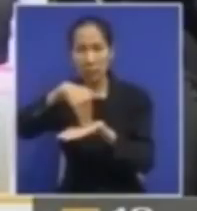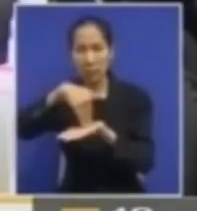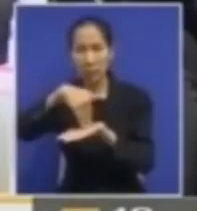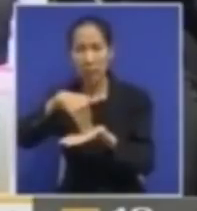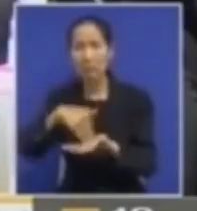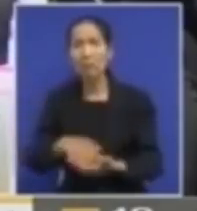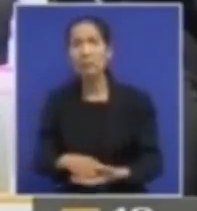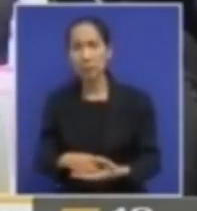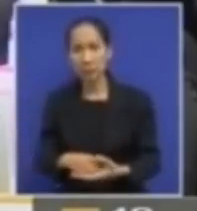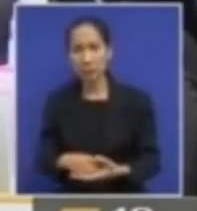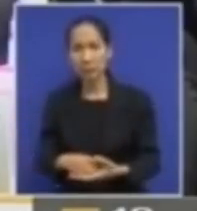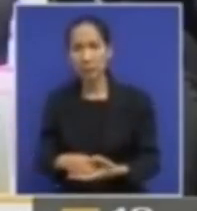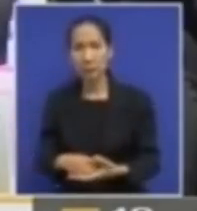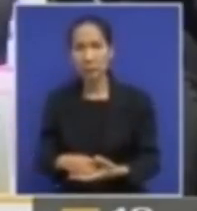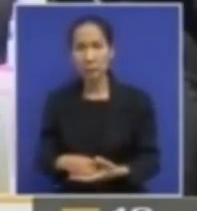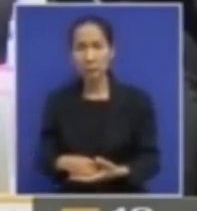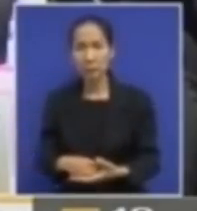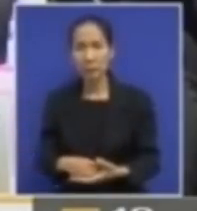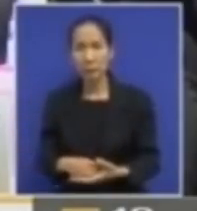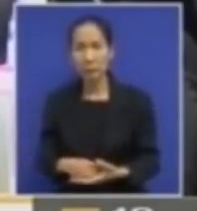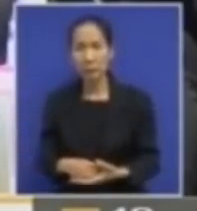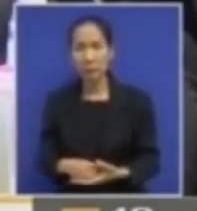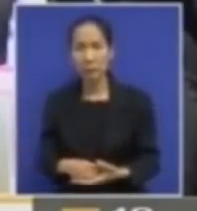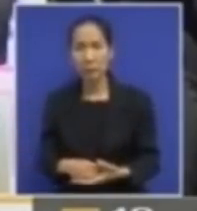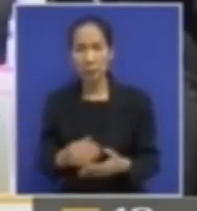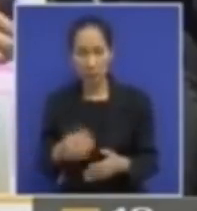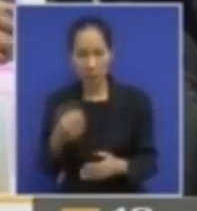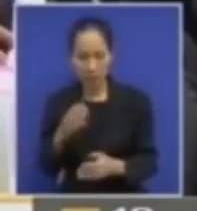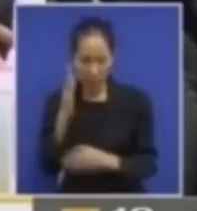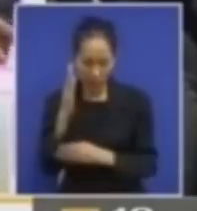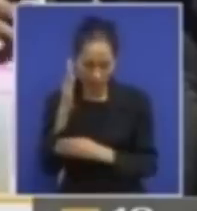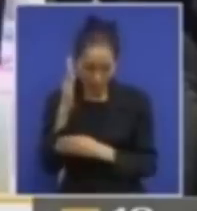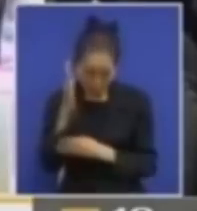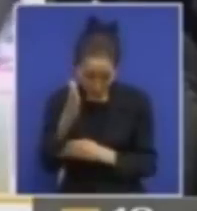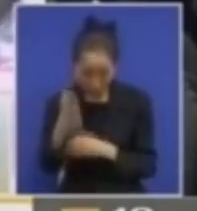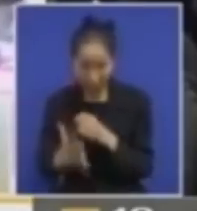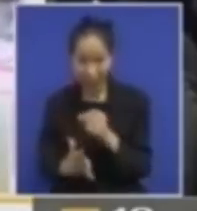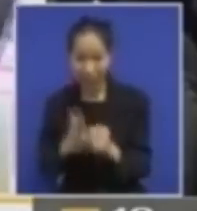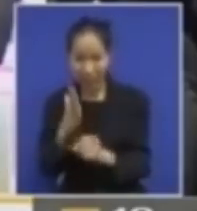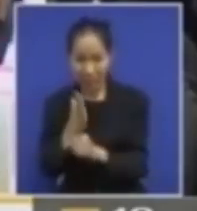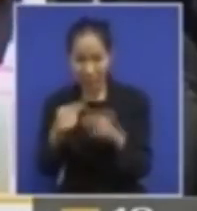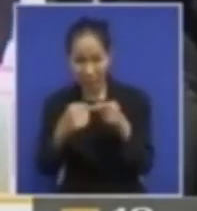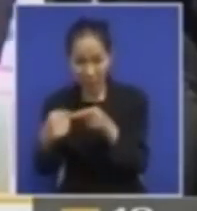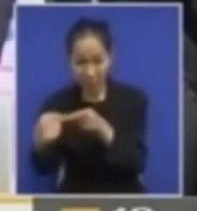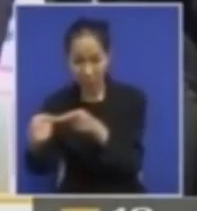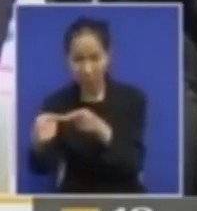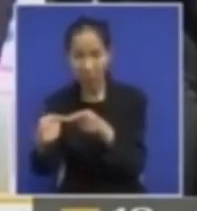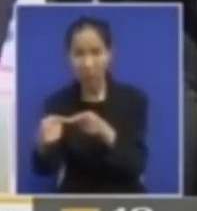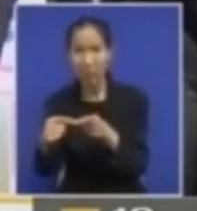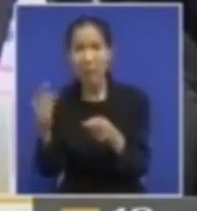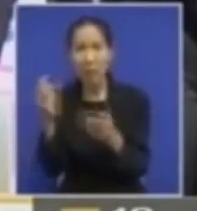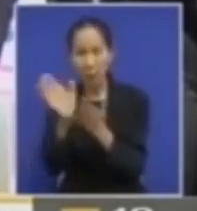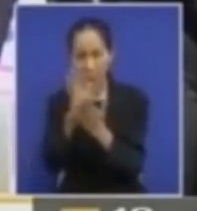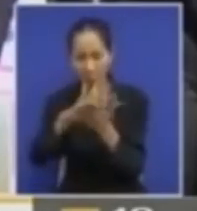างนะครับและขณะนี้5ปีก็ยังยึดมั่นในตรงนี้แล้วเขียนยุทธศาสตร์20ปีก็คือรั